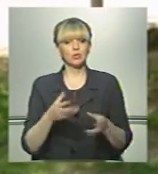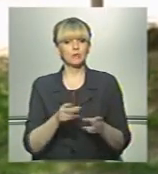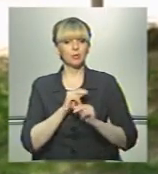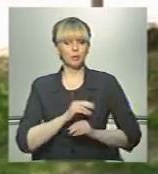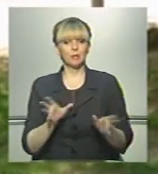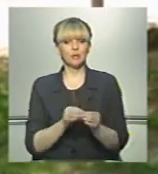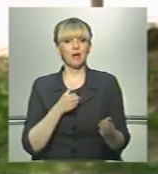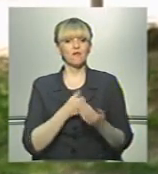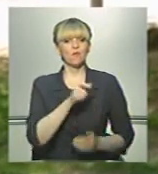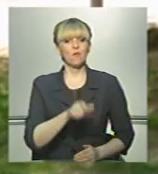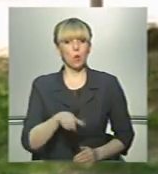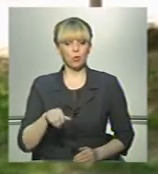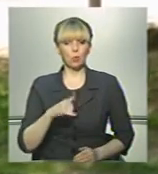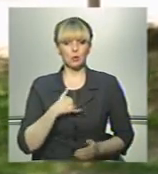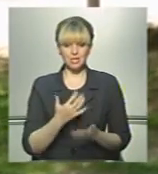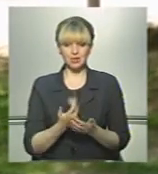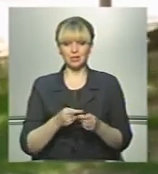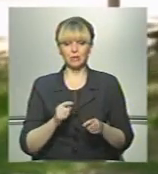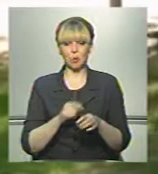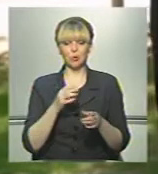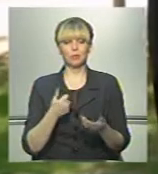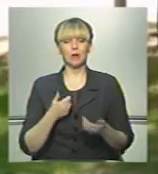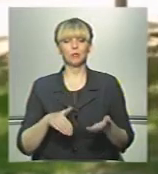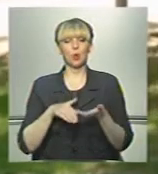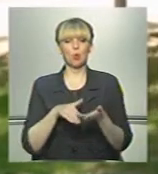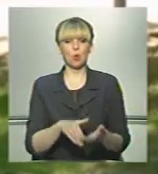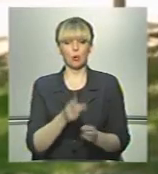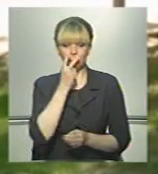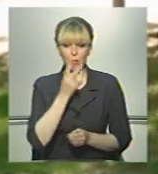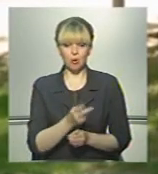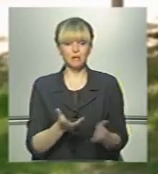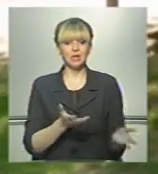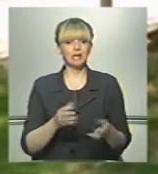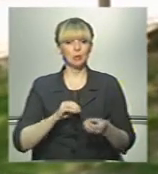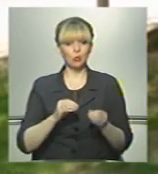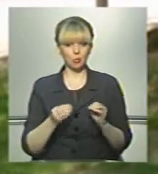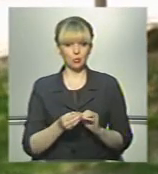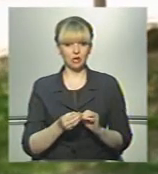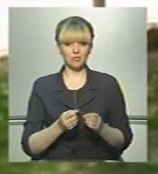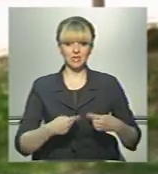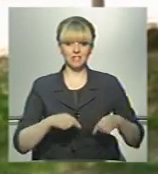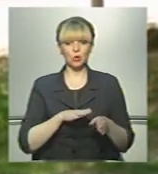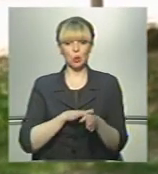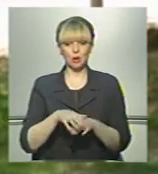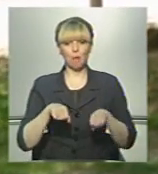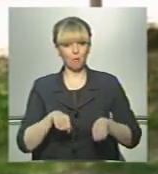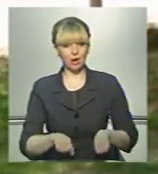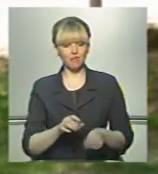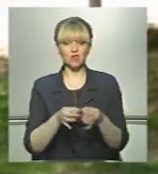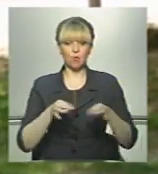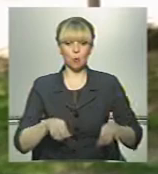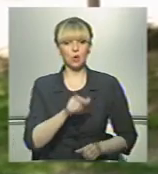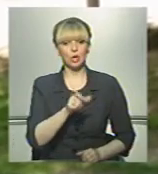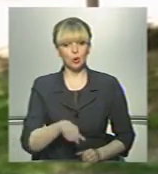з волонтерами, тобто у нас є такий дотик, який нам допоможе побачити, які проблеми в сфері дотримання прав та свобод